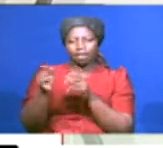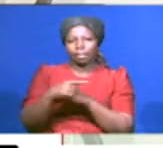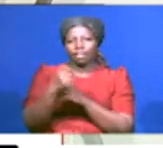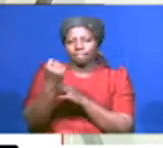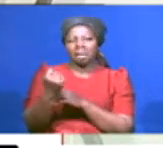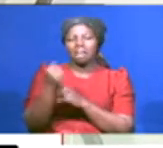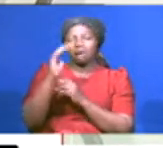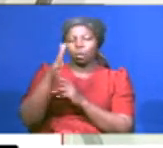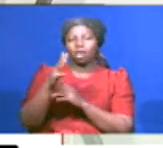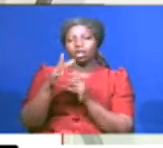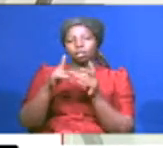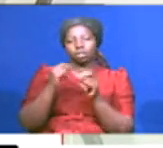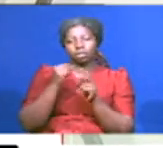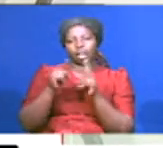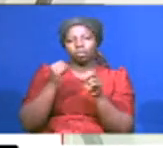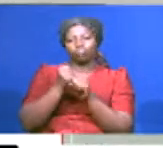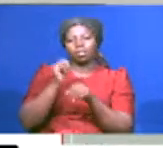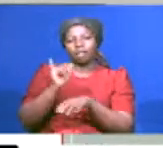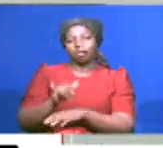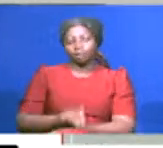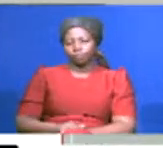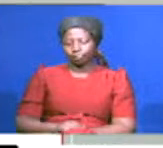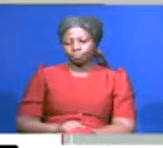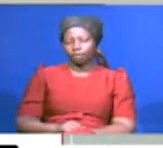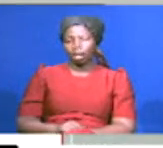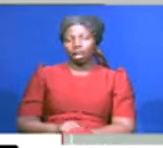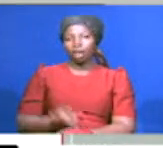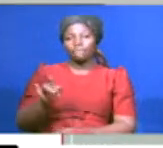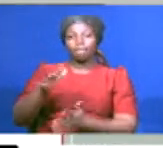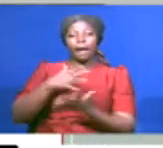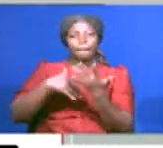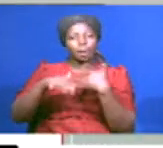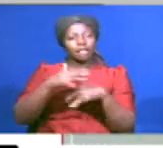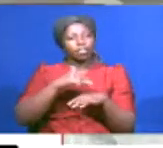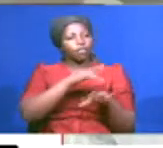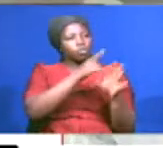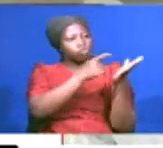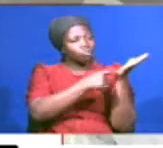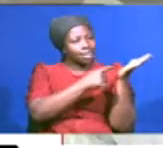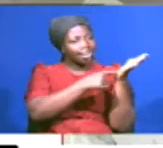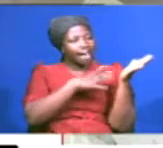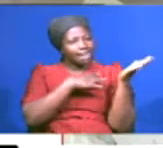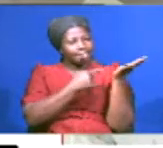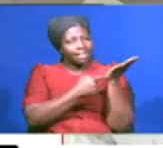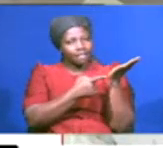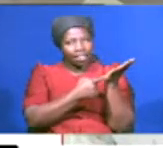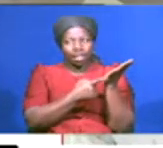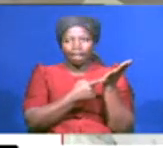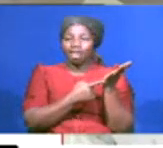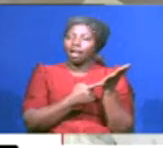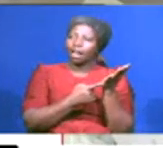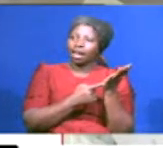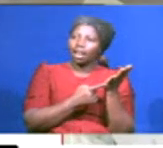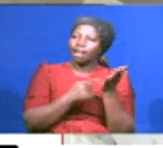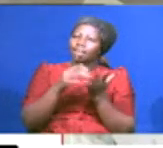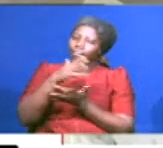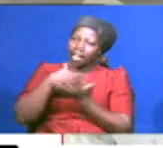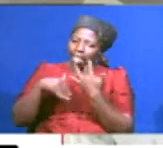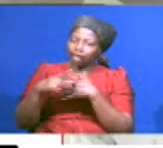Nitakuwa naweza kufanya hiyo. And ni mix of Swahili and Taita. Swahili and Taita and